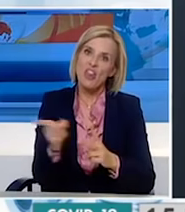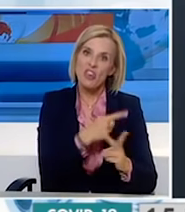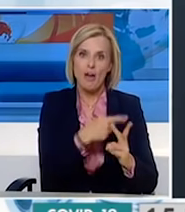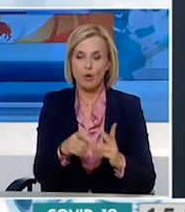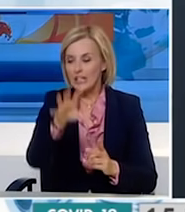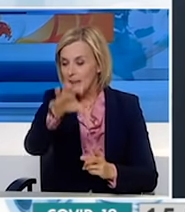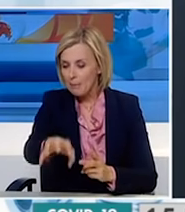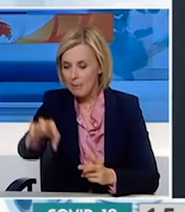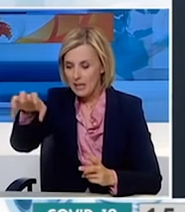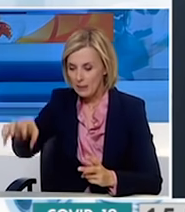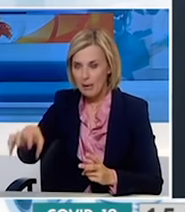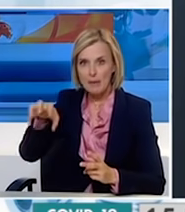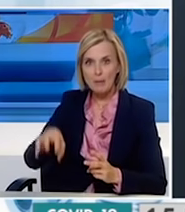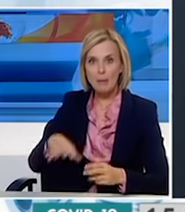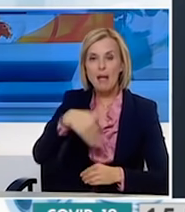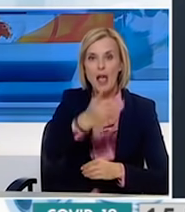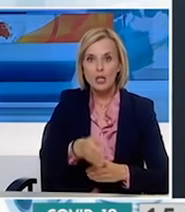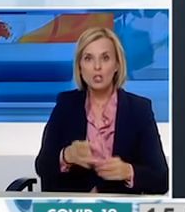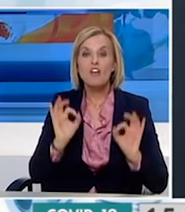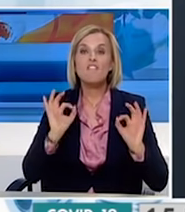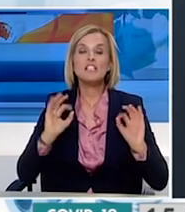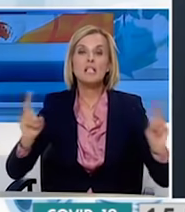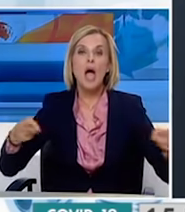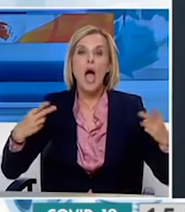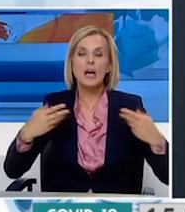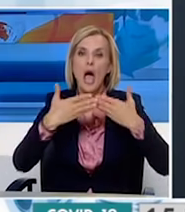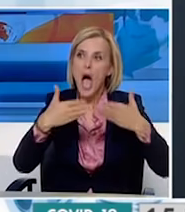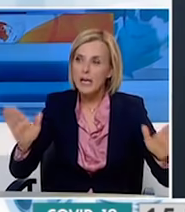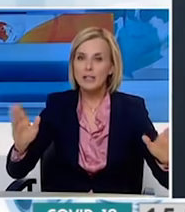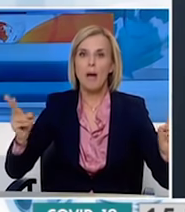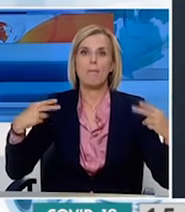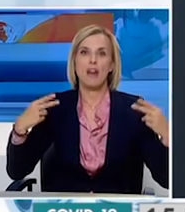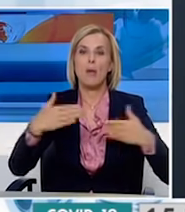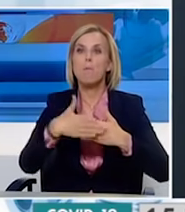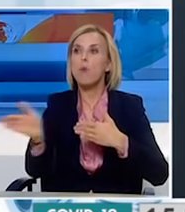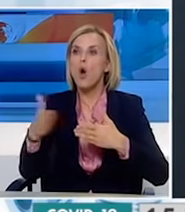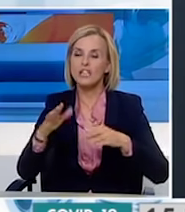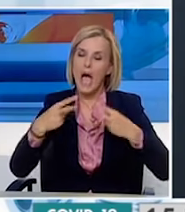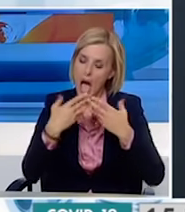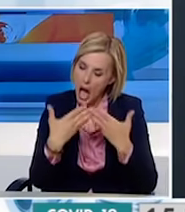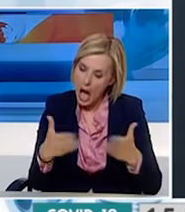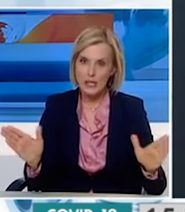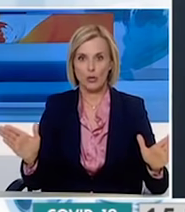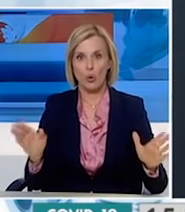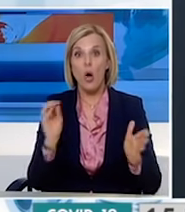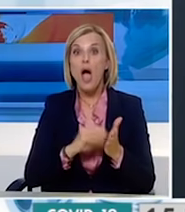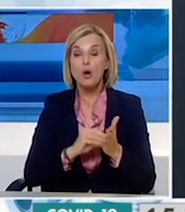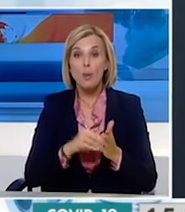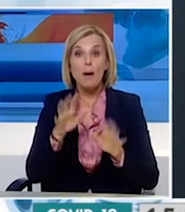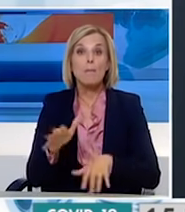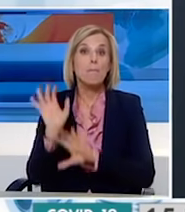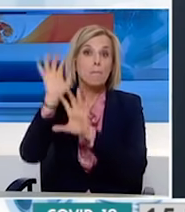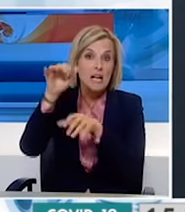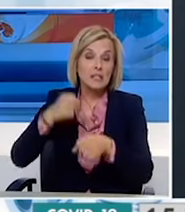κάθε τμήματος στο προάβλιο. Τρίτον, φυσικός αερισμός των αιθουσών στο διάλειμμα. Και τέλος, απαγόρευση παιχνιδιών με